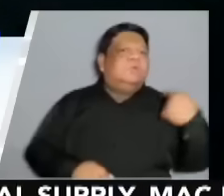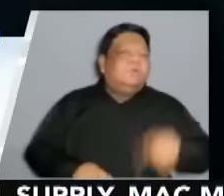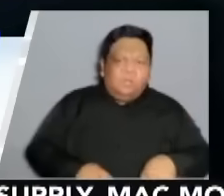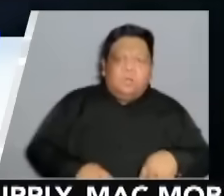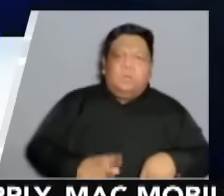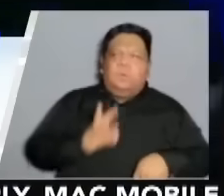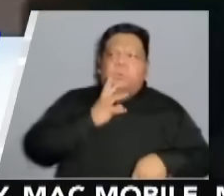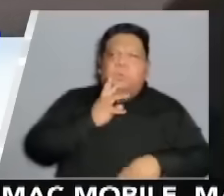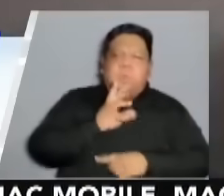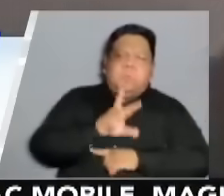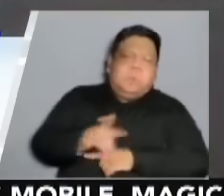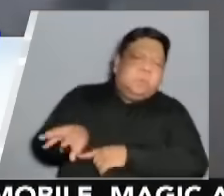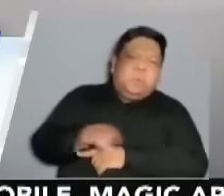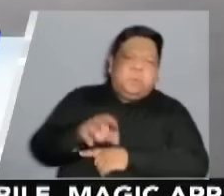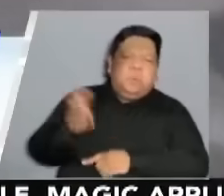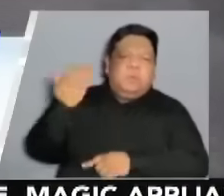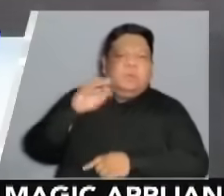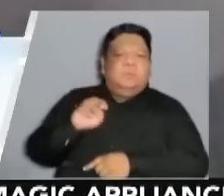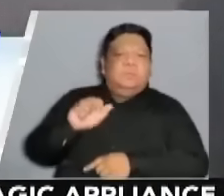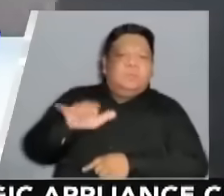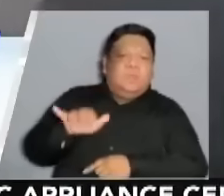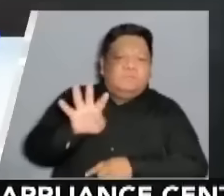4.